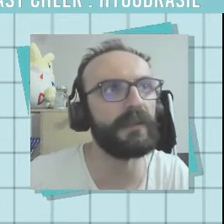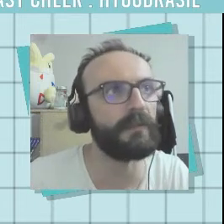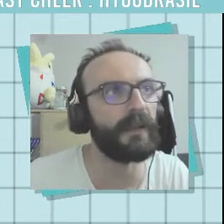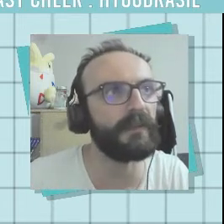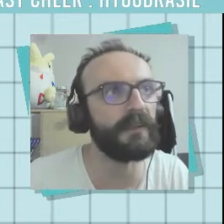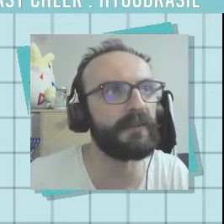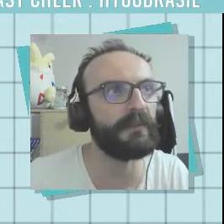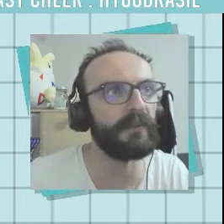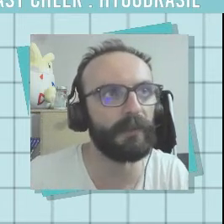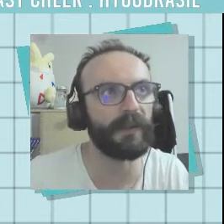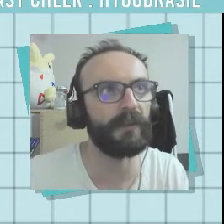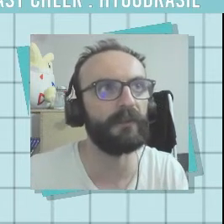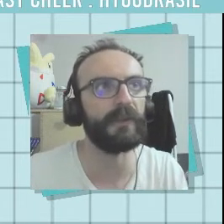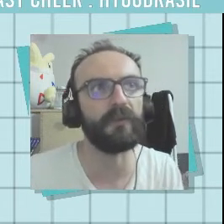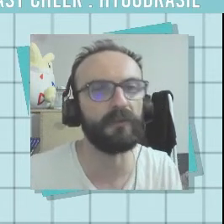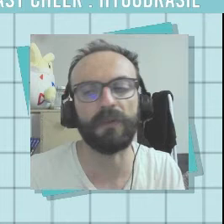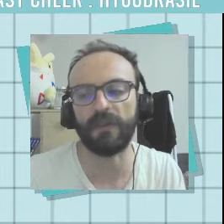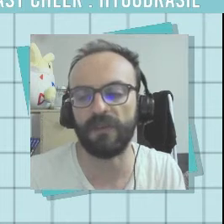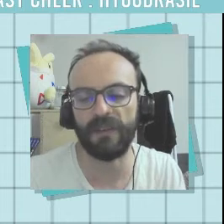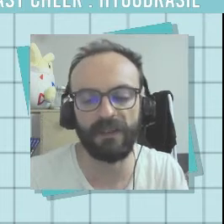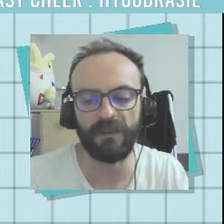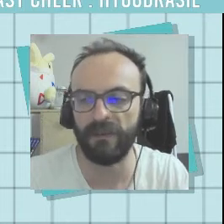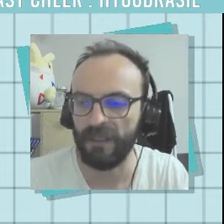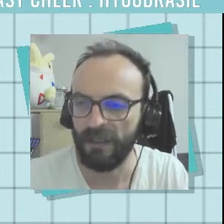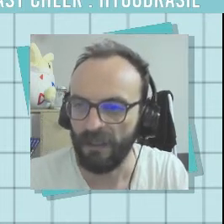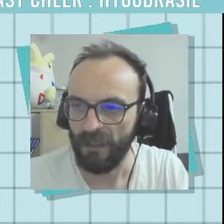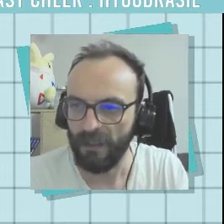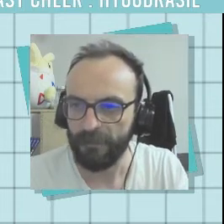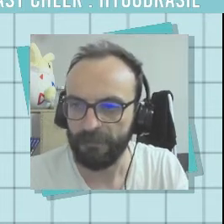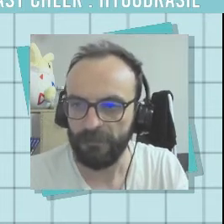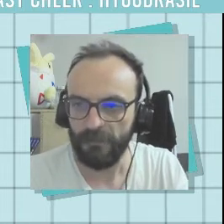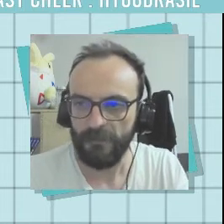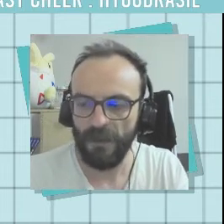solution elle est super évidente sauf que personne ne le fait donc nous on fait autre chose en attendant.